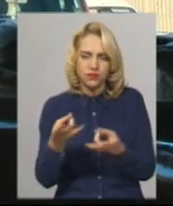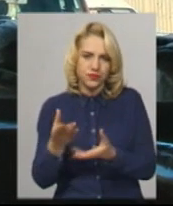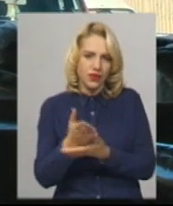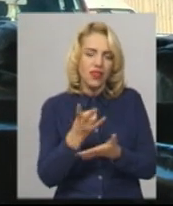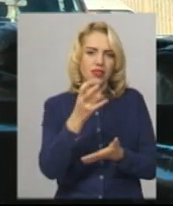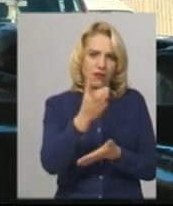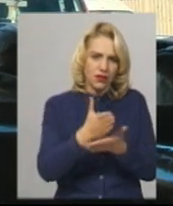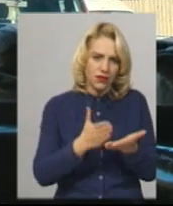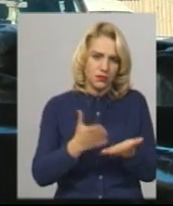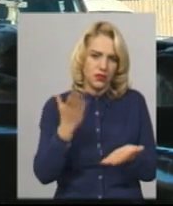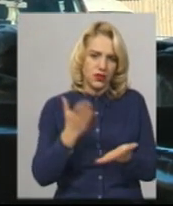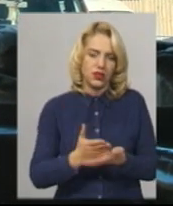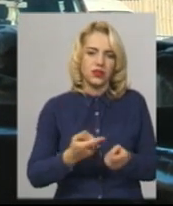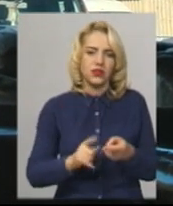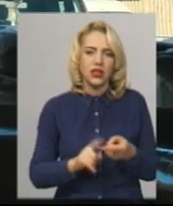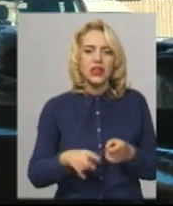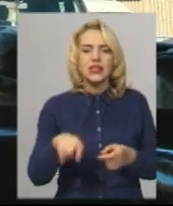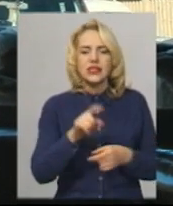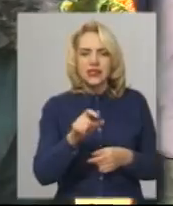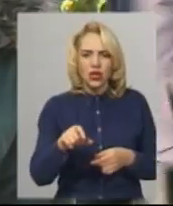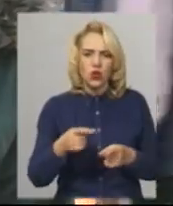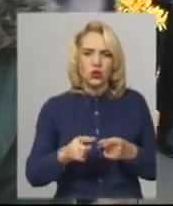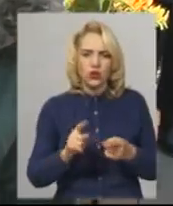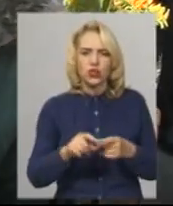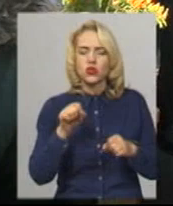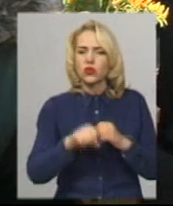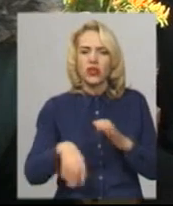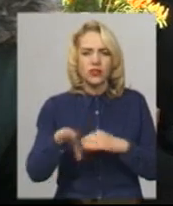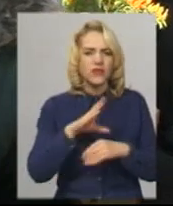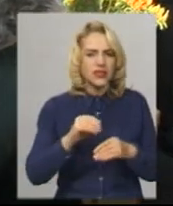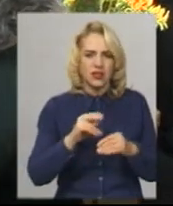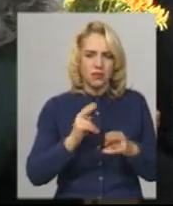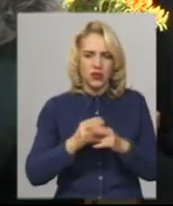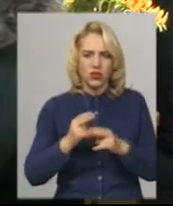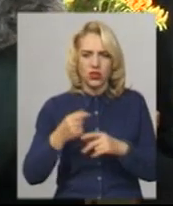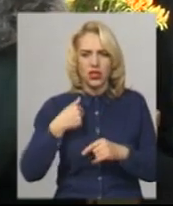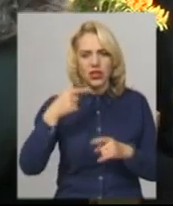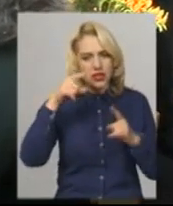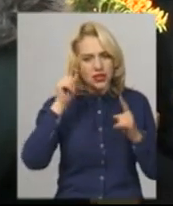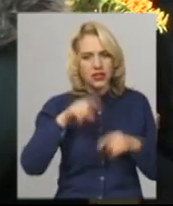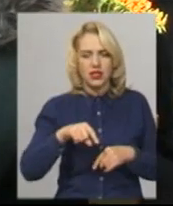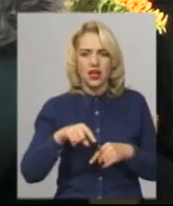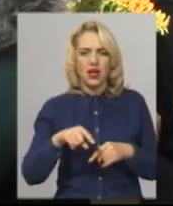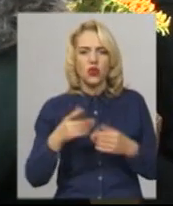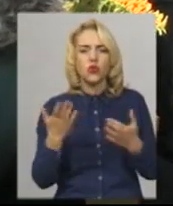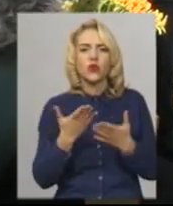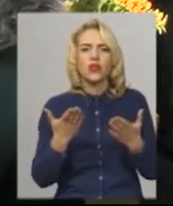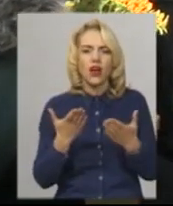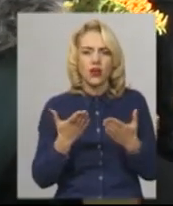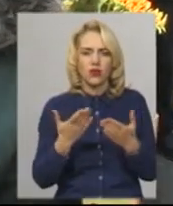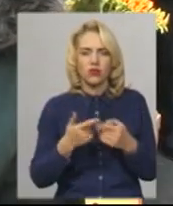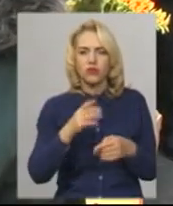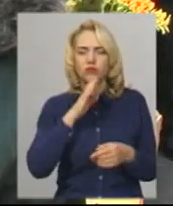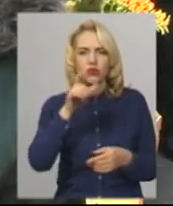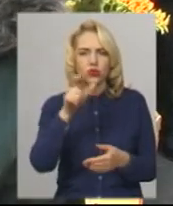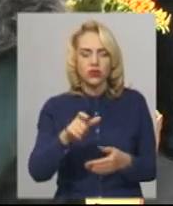Ядки Валентина каже, ці люди здолають всі перешкоди. Я знаю давно Лену і знаю, до якої степені людина